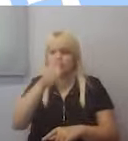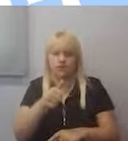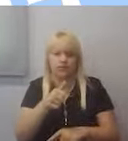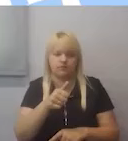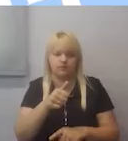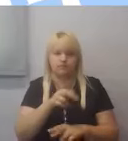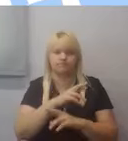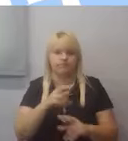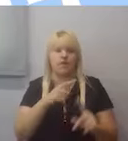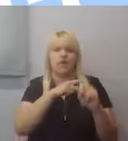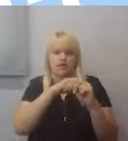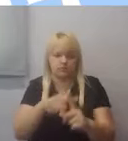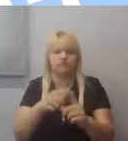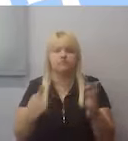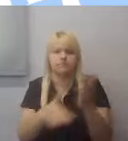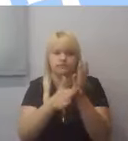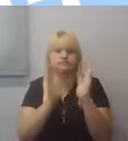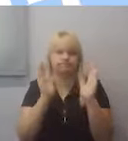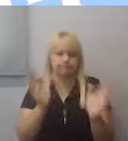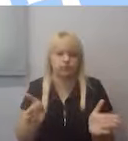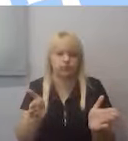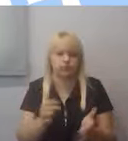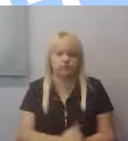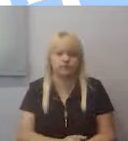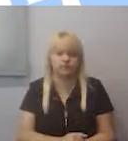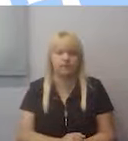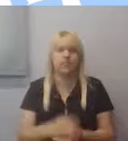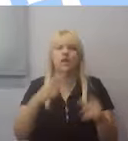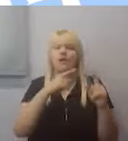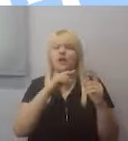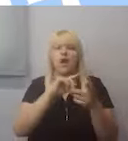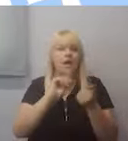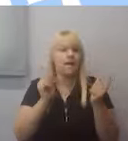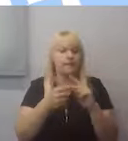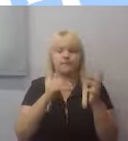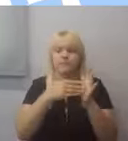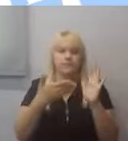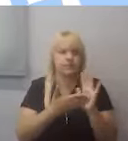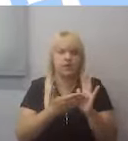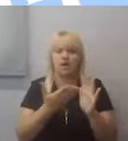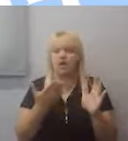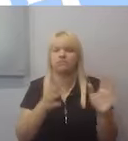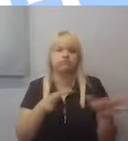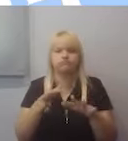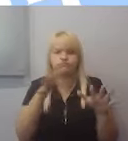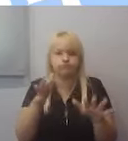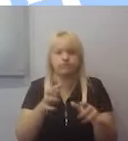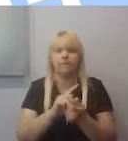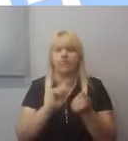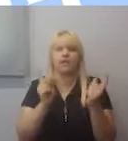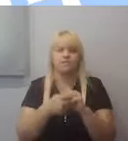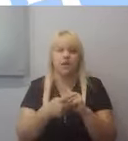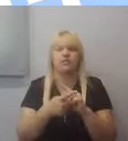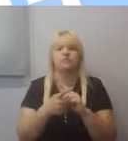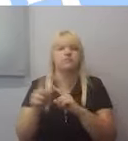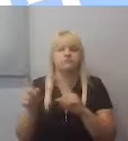neatliekamo medicīnisko palīdzību mainīsies apstākļi kādos mums jāstrādā mainīsies algoritmi pēc kādiem